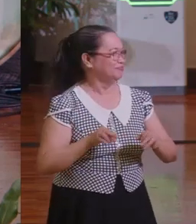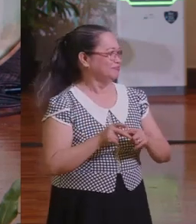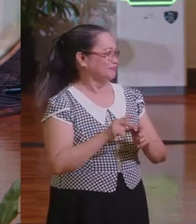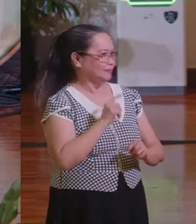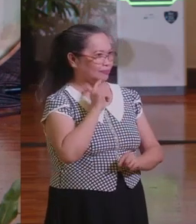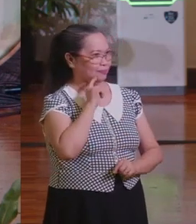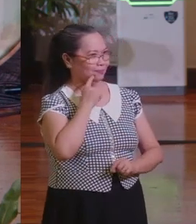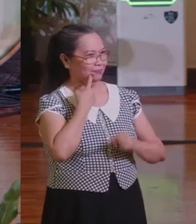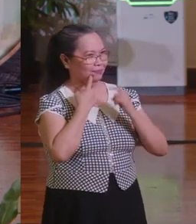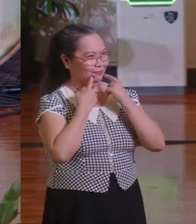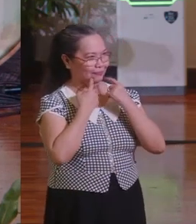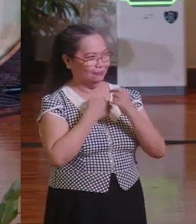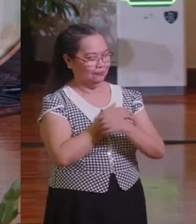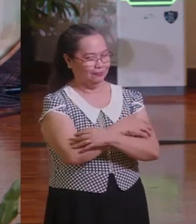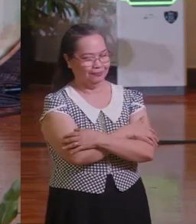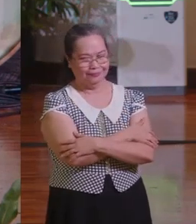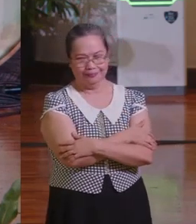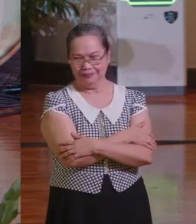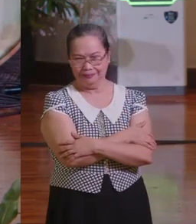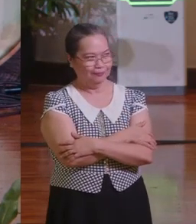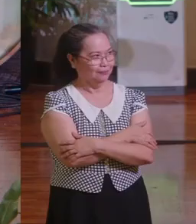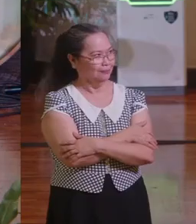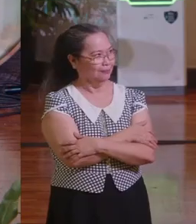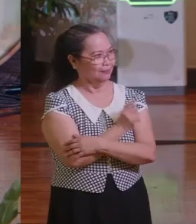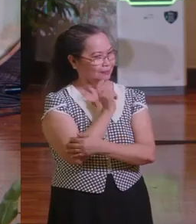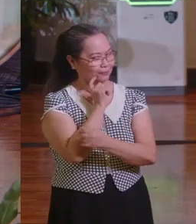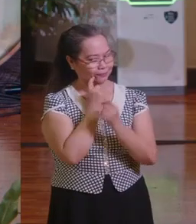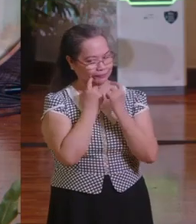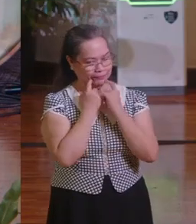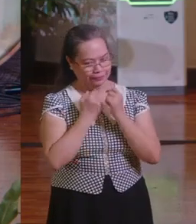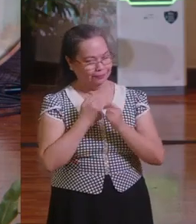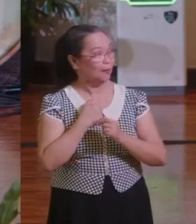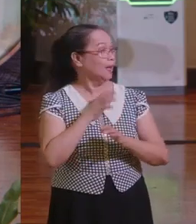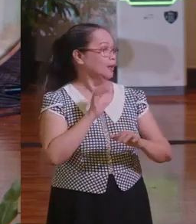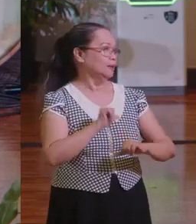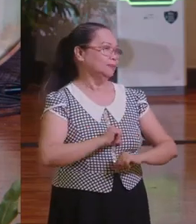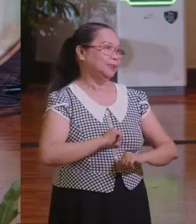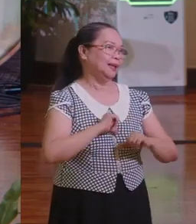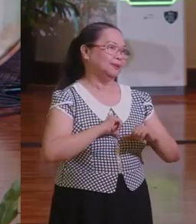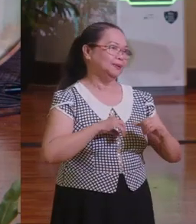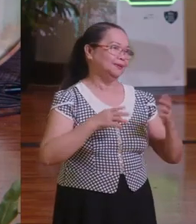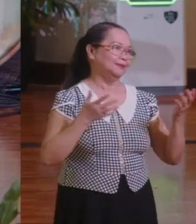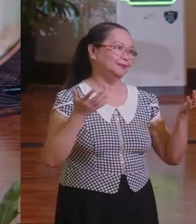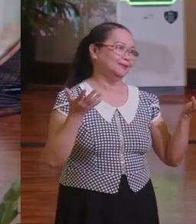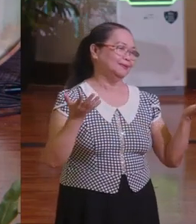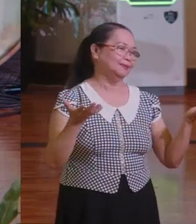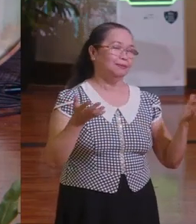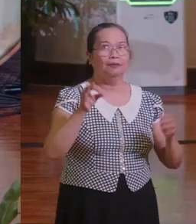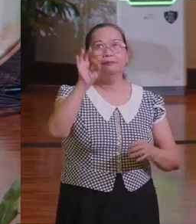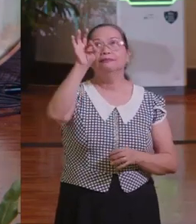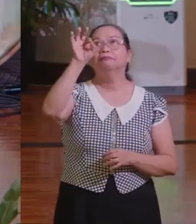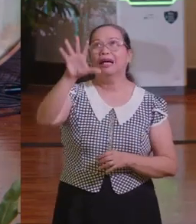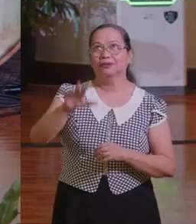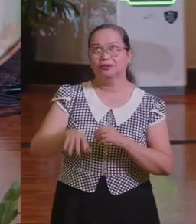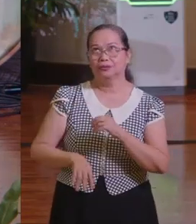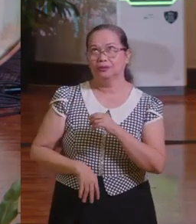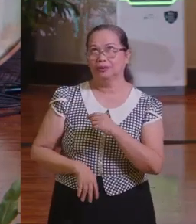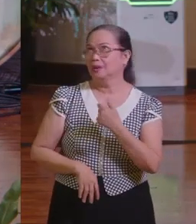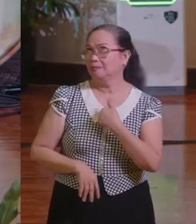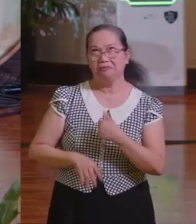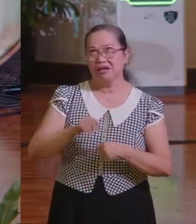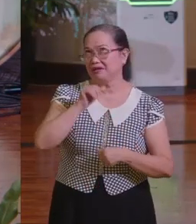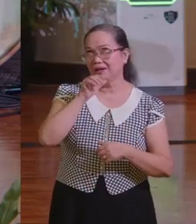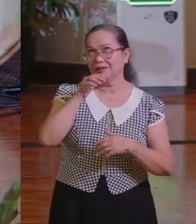envying one another, inggit, pagiging proud, no? Pastor, hindi po ako